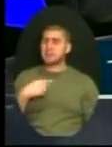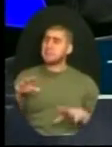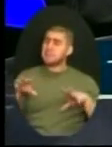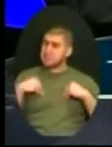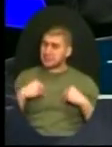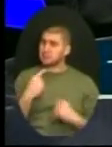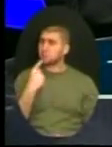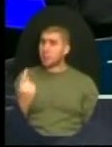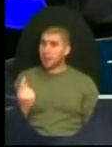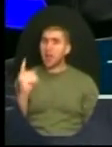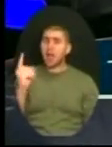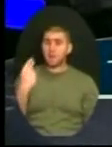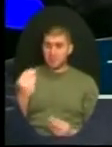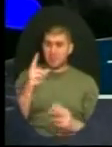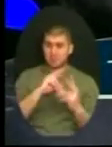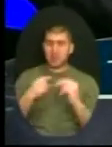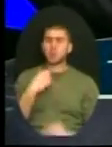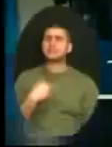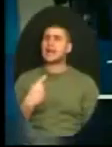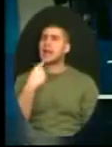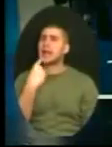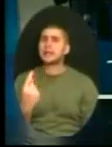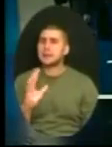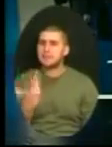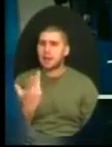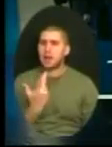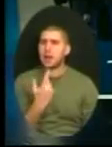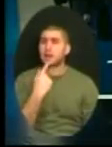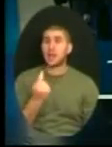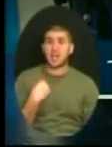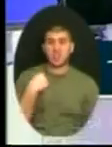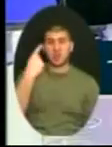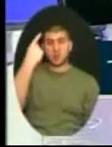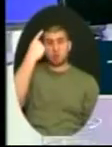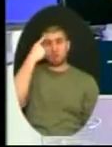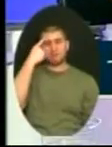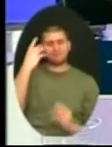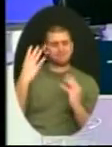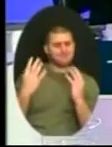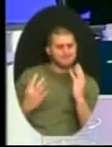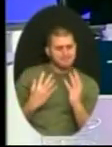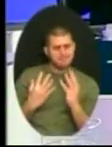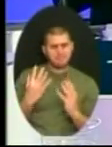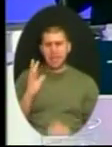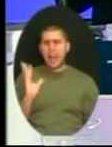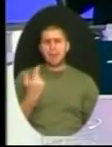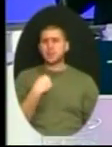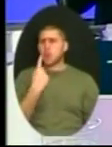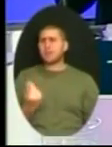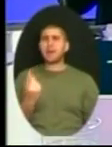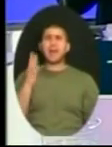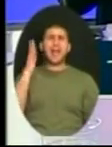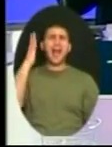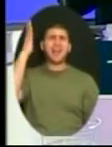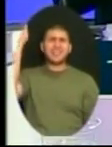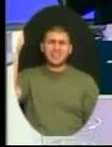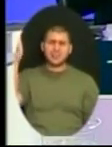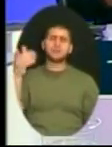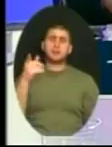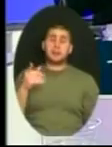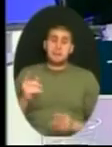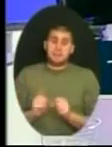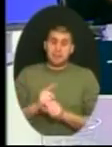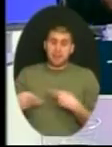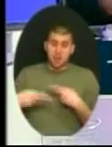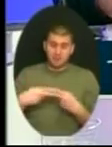מה שאומר, ותכף נדבר על זה. מה שאני רוצה להגיד, שאני חושב למה אני אומר שבטווח הארוך או בטווח הבינוני זה